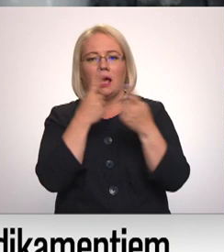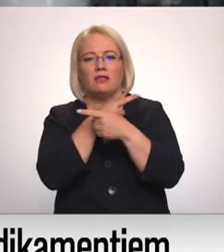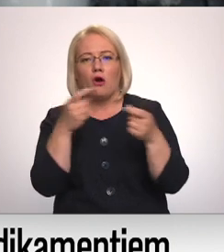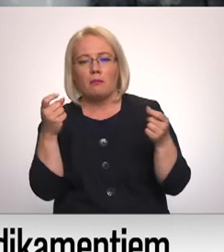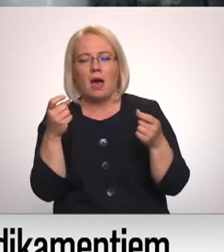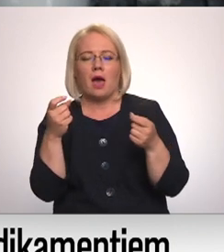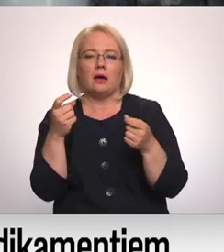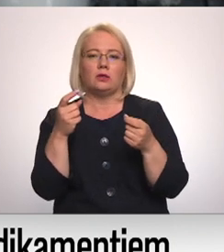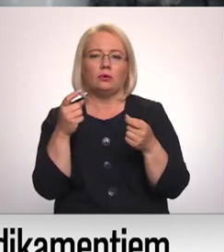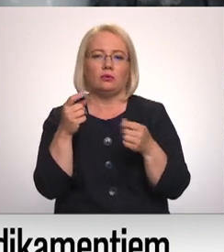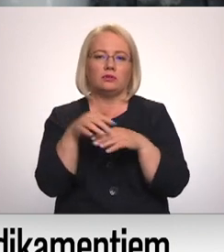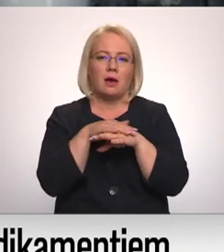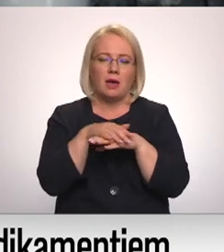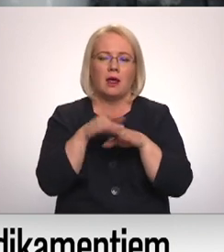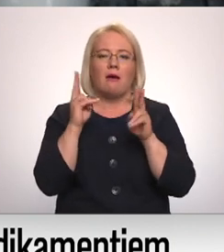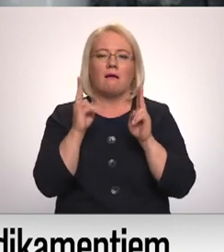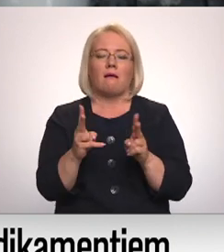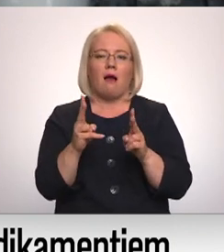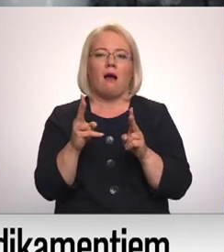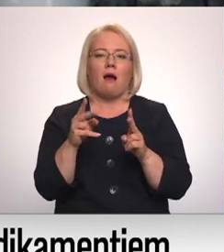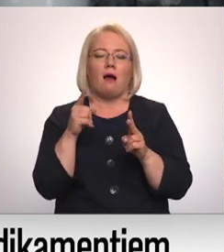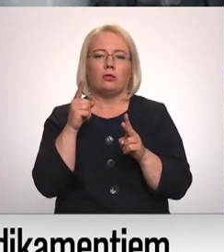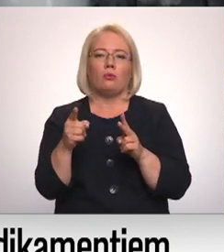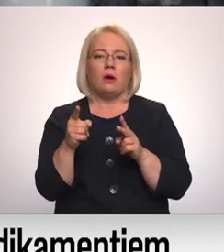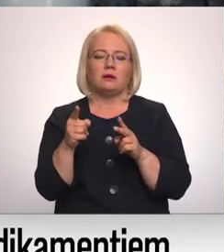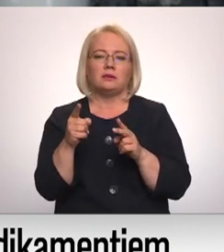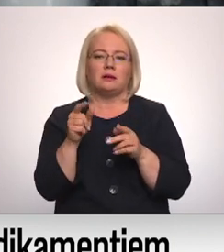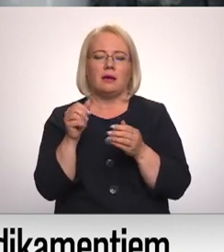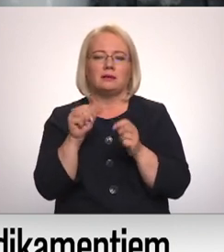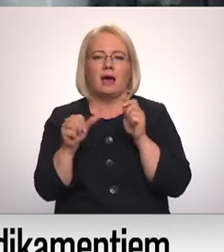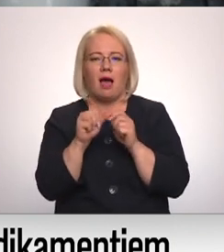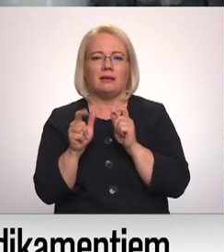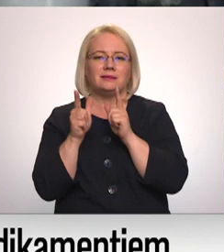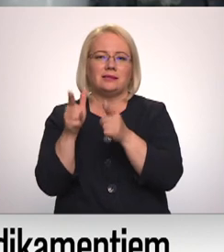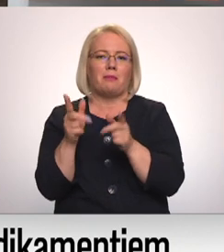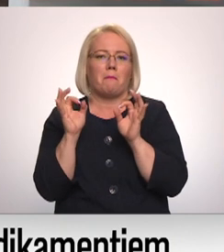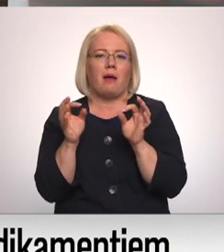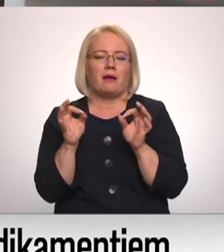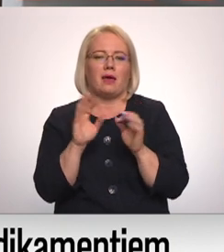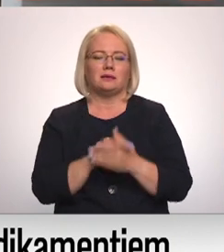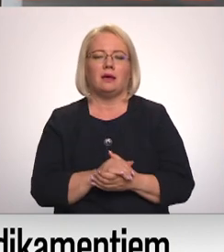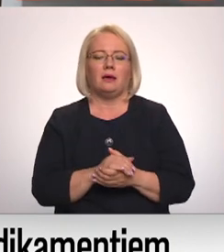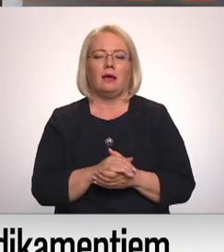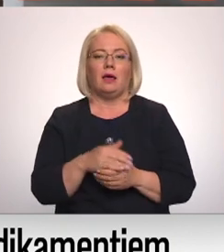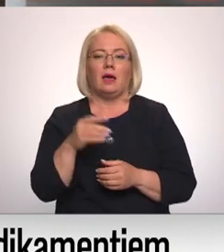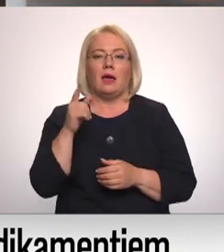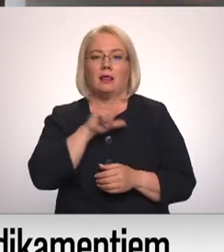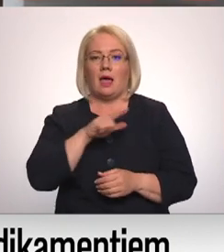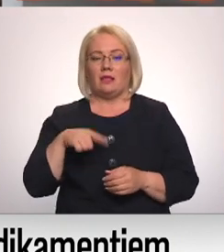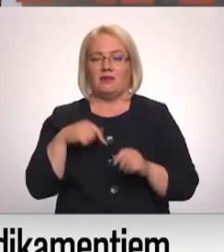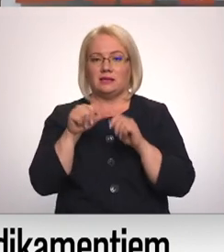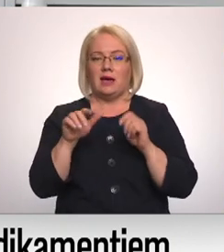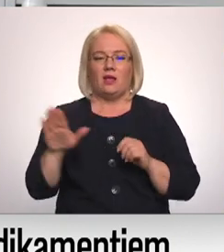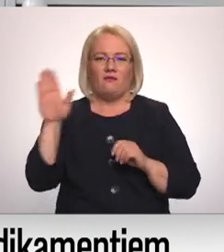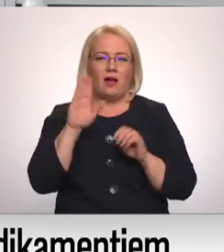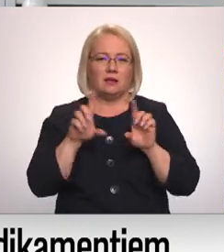pareizi utilizēt medikamentus, kas ir neizmantotie vai kuriem ir beidzies derīguma termiņš. Saskaņā ar Latvijas zāļu